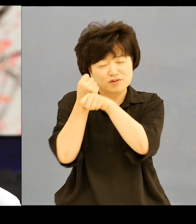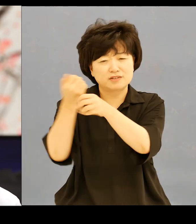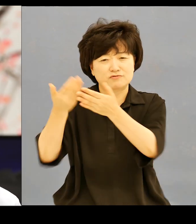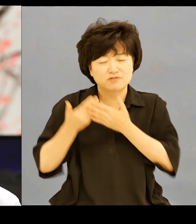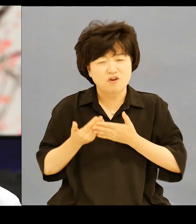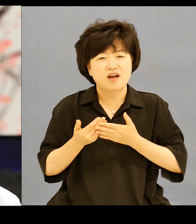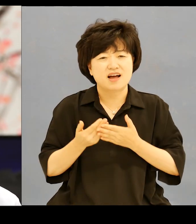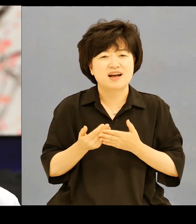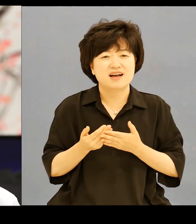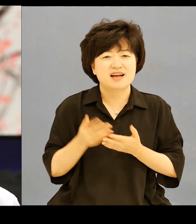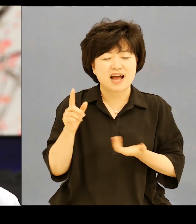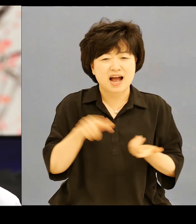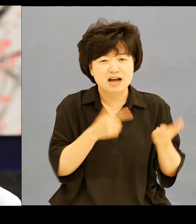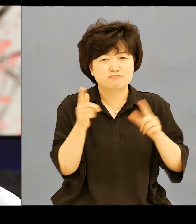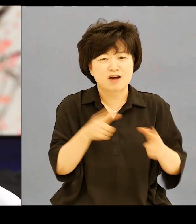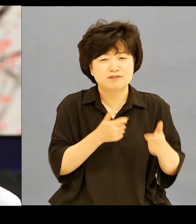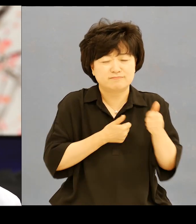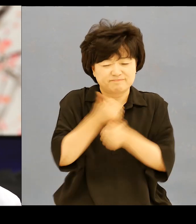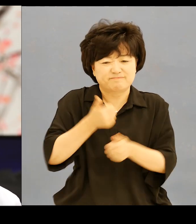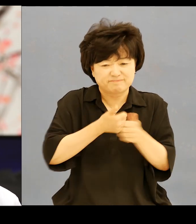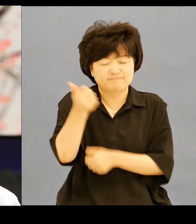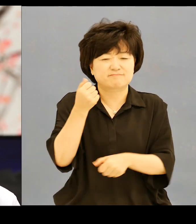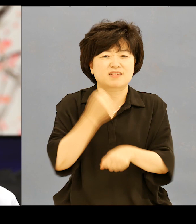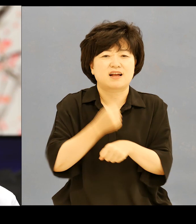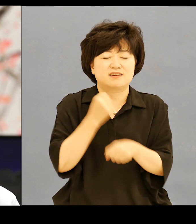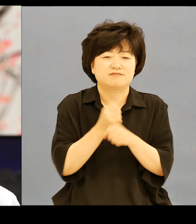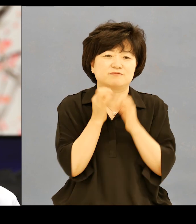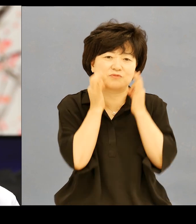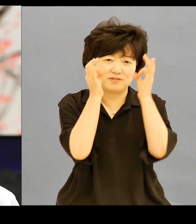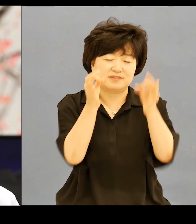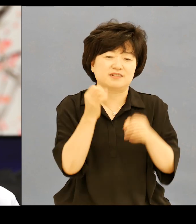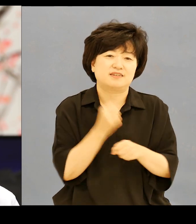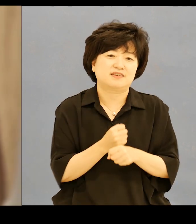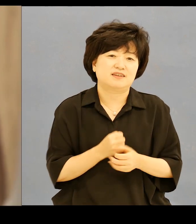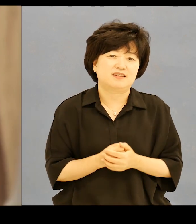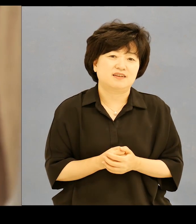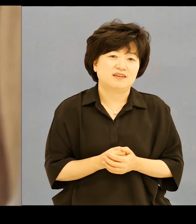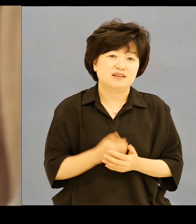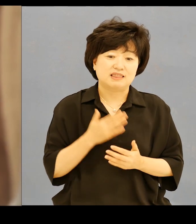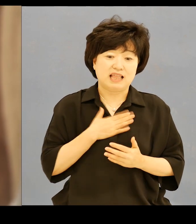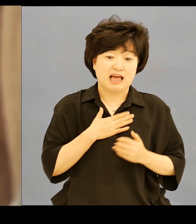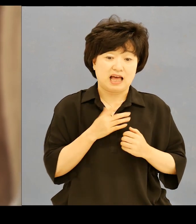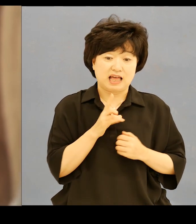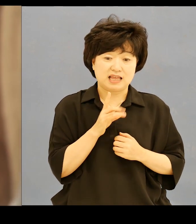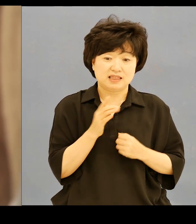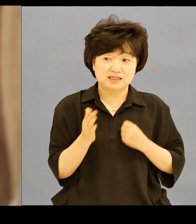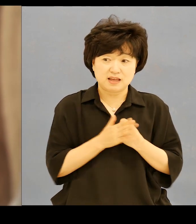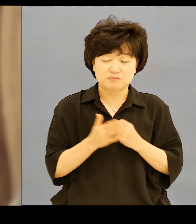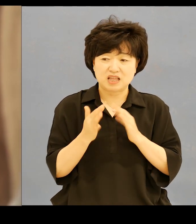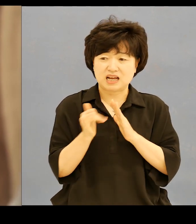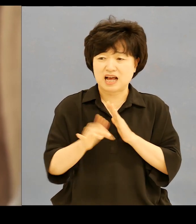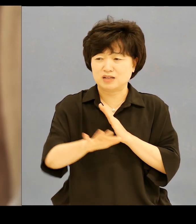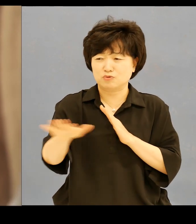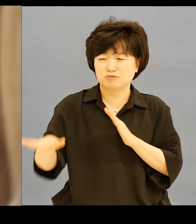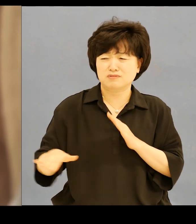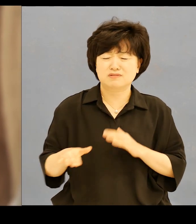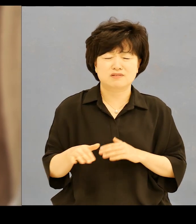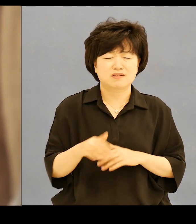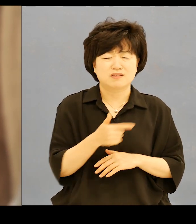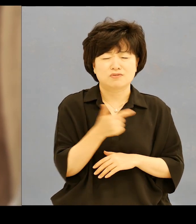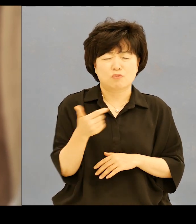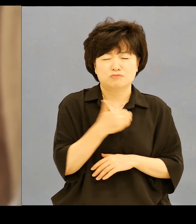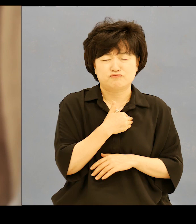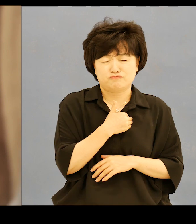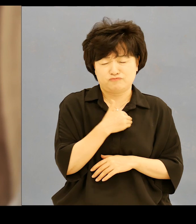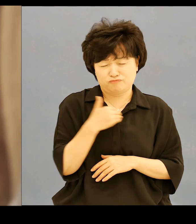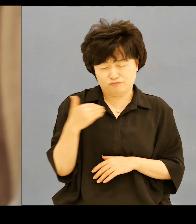만에 극복하려고 막 했던 것 같아요. 네. 왜냐면 저 때문에 가족들은 이미 너무 충분히 너무